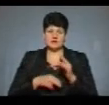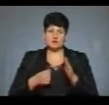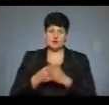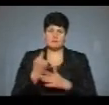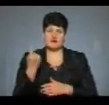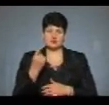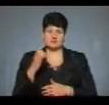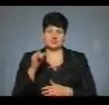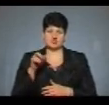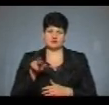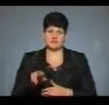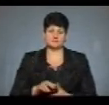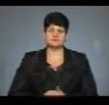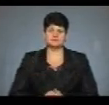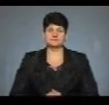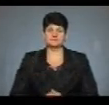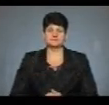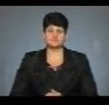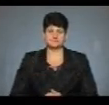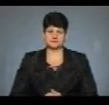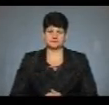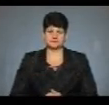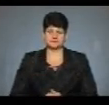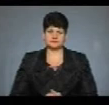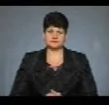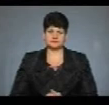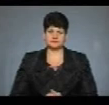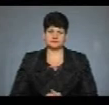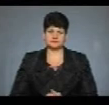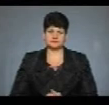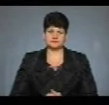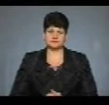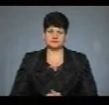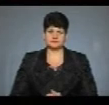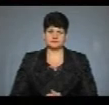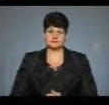січня. Марія Котенко, Марта Журавель. Новини на Суспільному. Тернопіль.